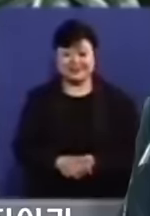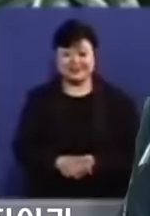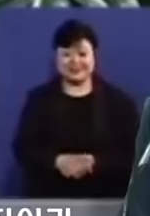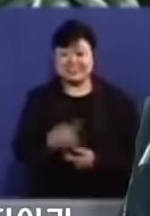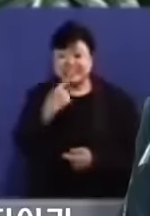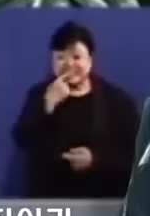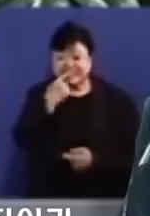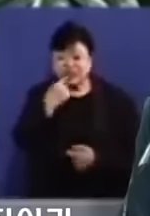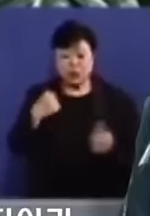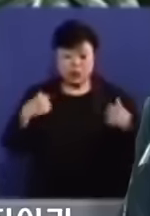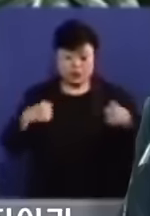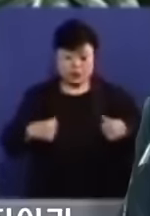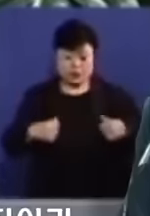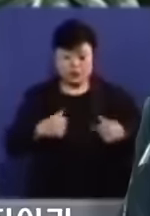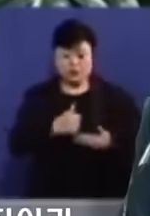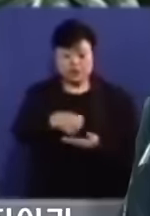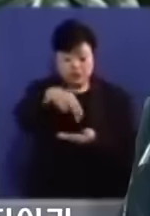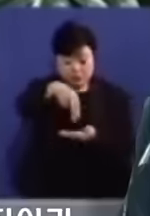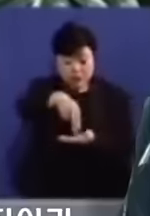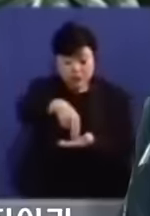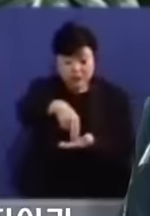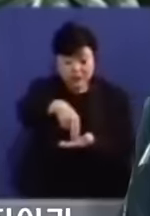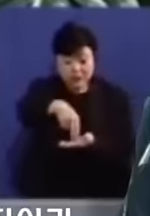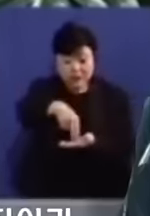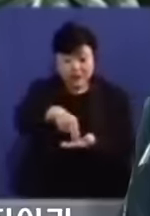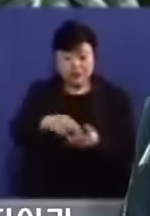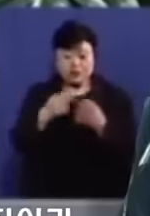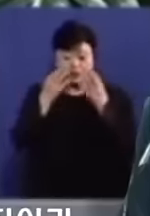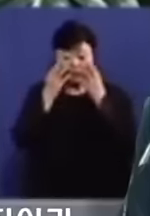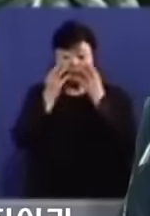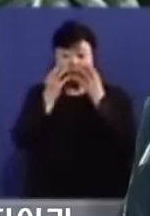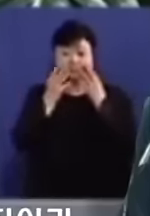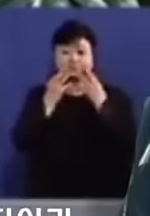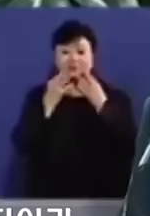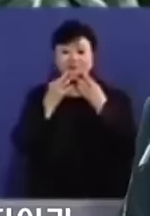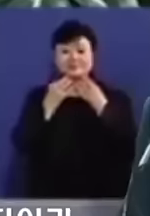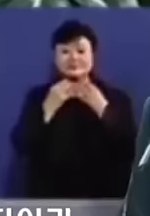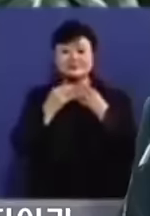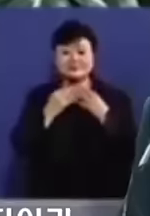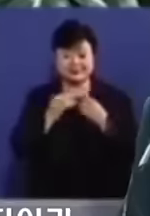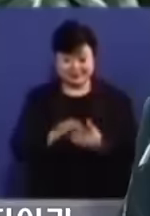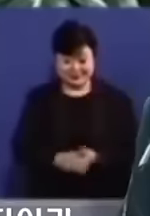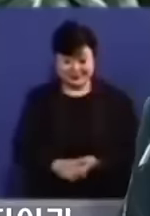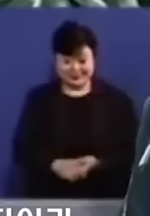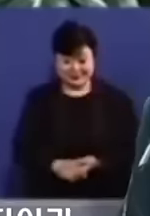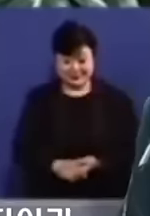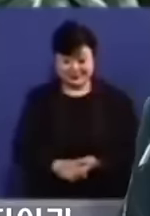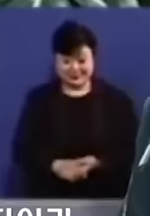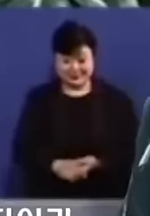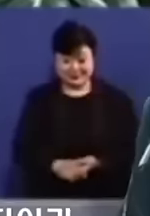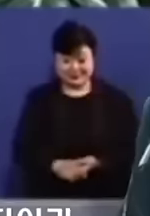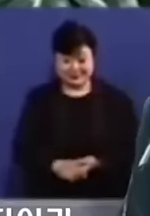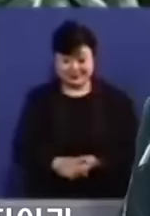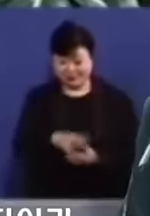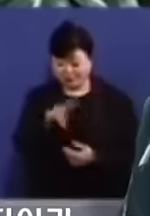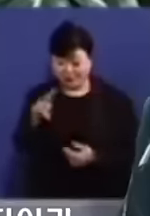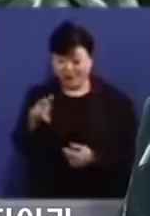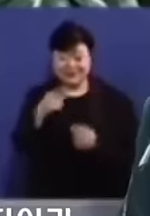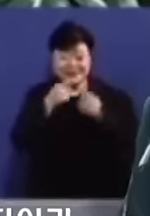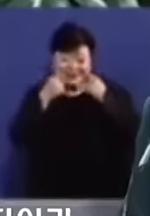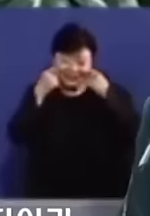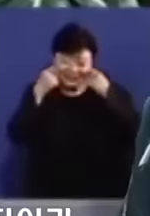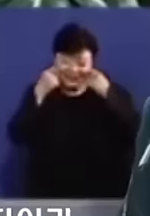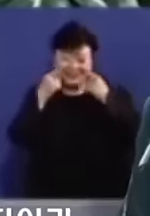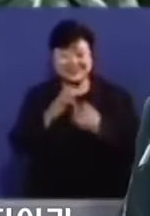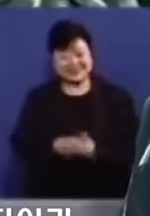어떤 흰옷 입은 분이 서 있는데 수염이 듬성듬성 나셔서 나를 보고 싱그시